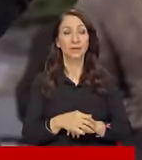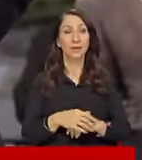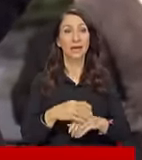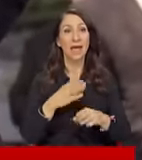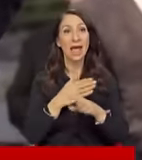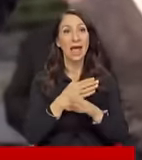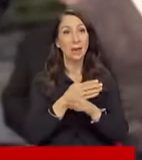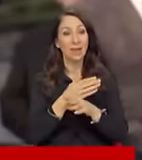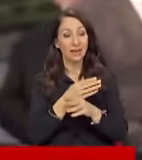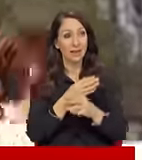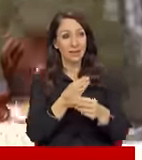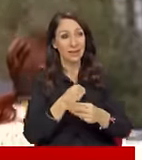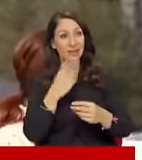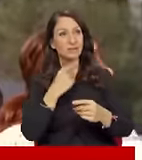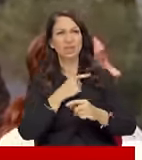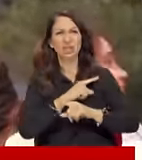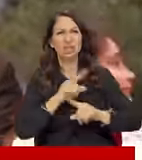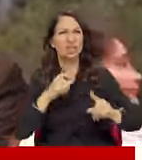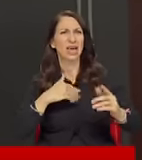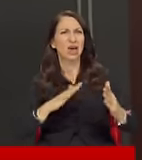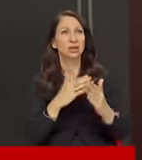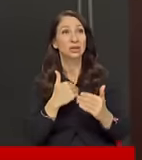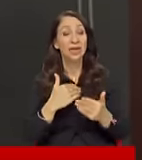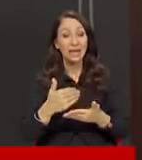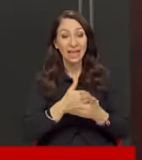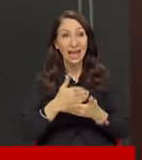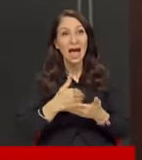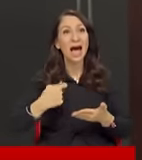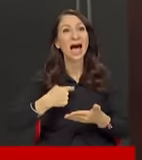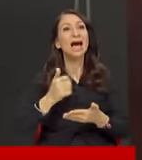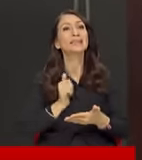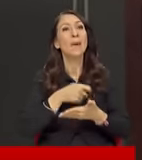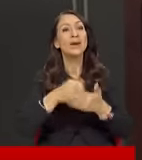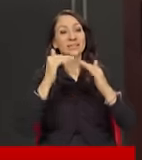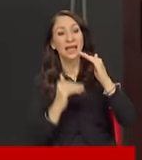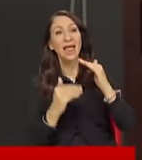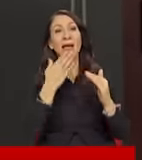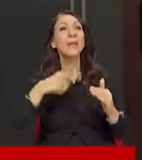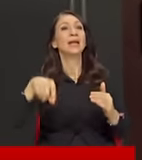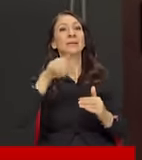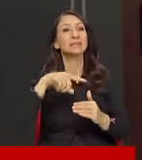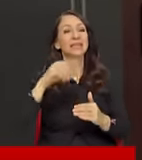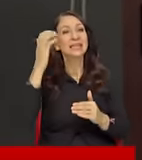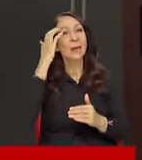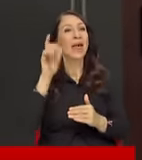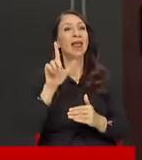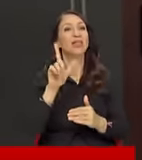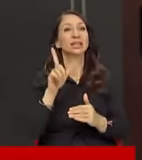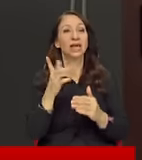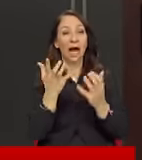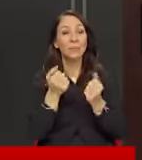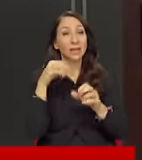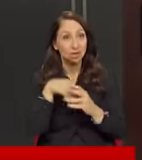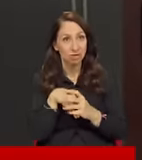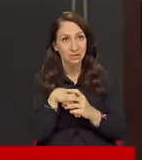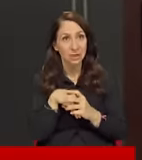ekmekle terbiye edilmesine şiddetle karşılaşıyoruz. Geliri asgari ücret altında kalan emeklilerimizin temel ihtiyaçlarını